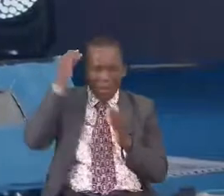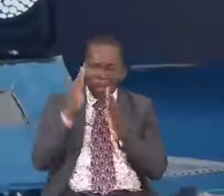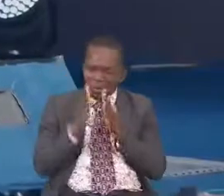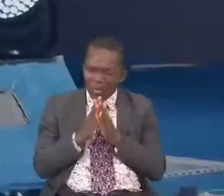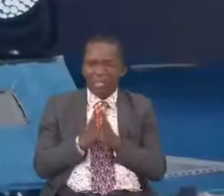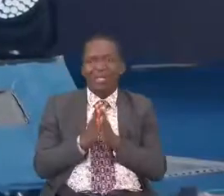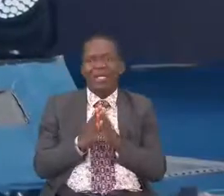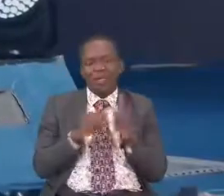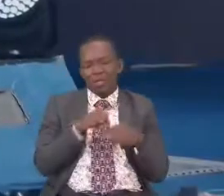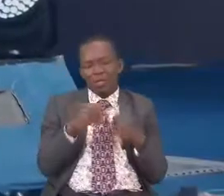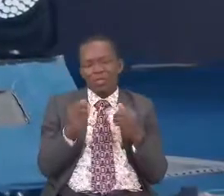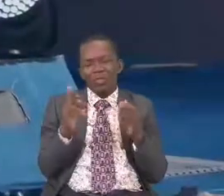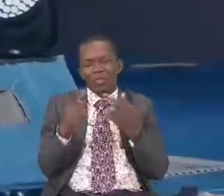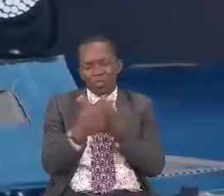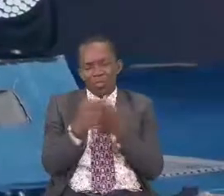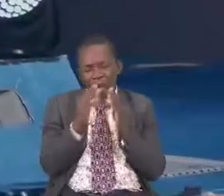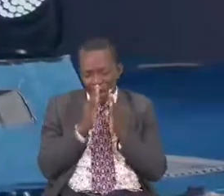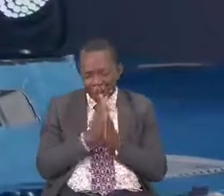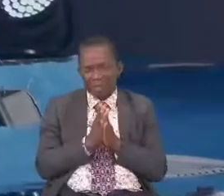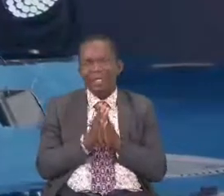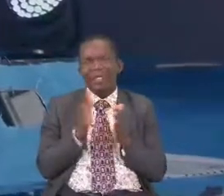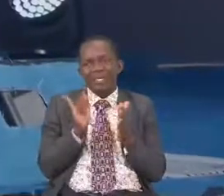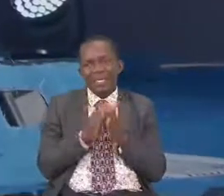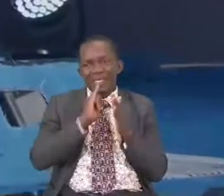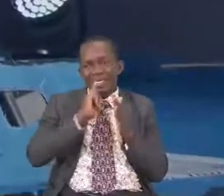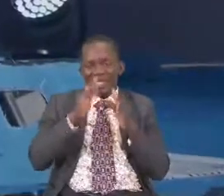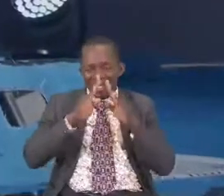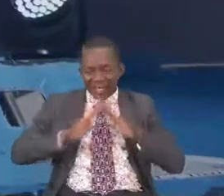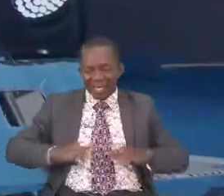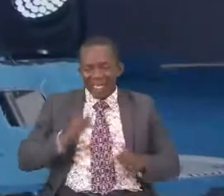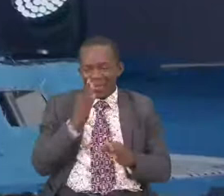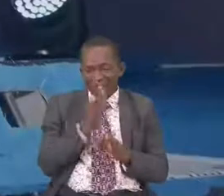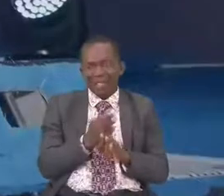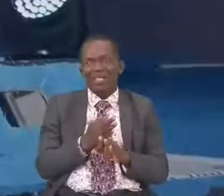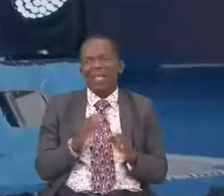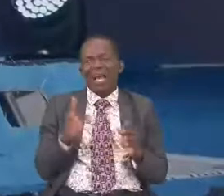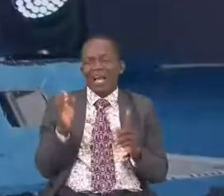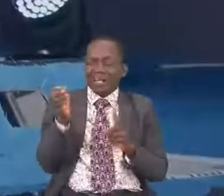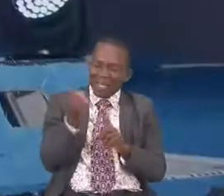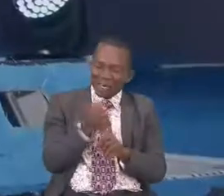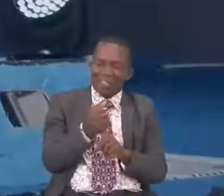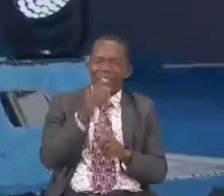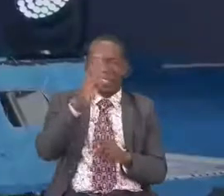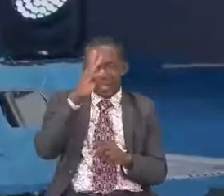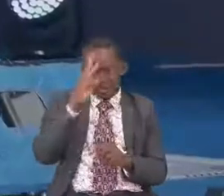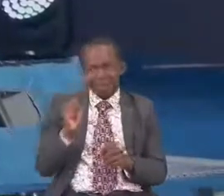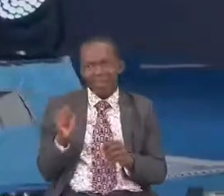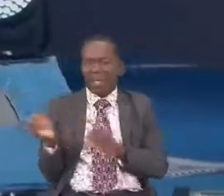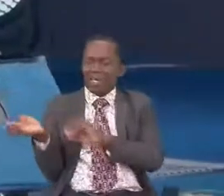prié. Et maintenant, on dit, on l'a eu, on doit le jeter dans la fosse au lion.